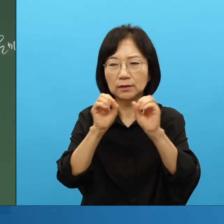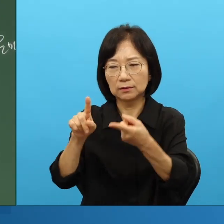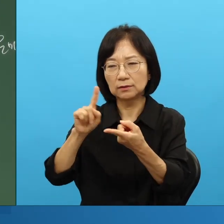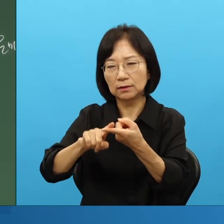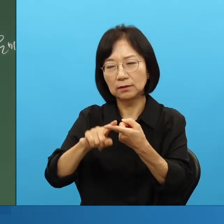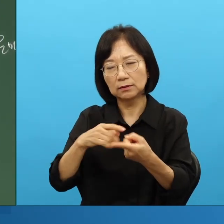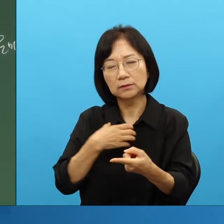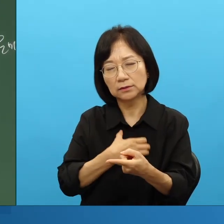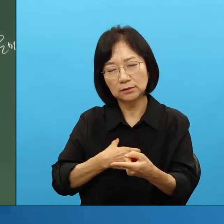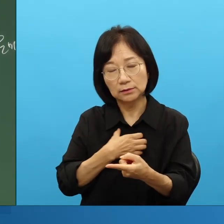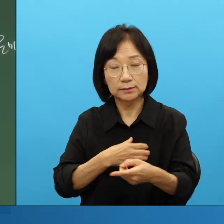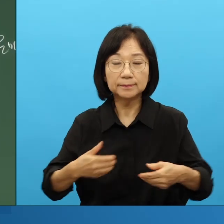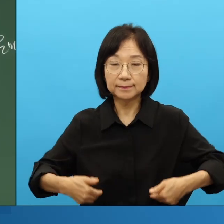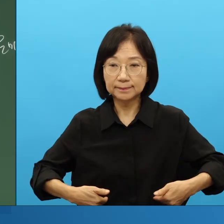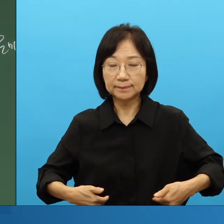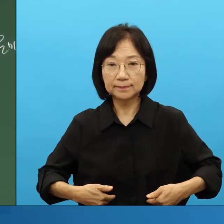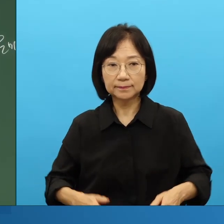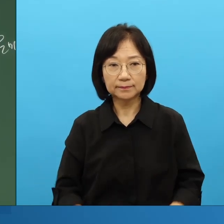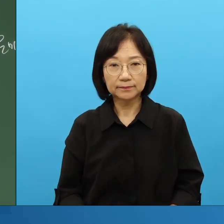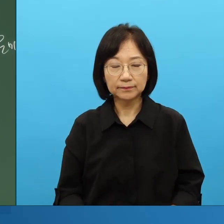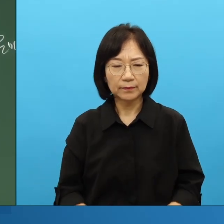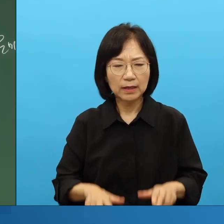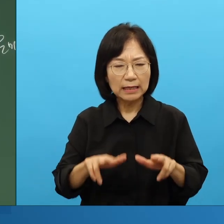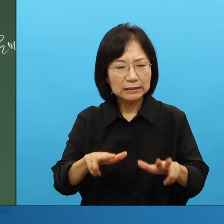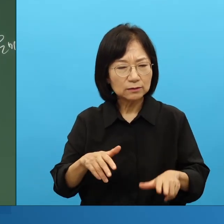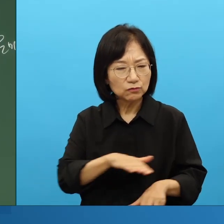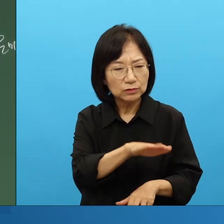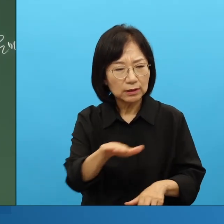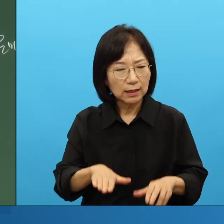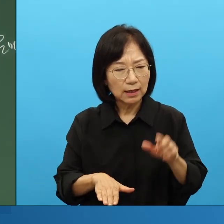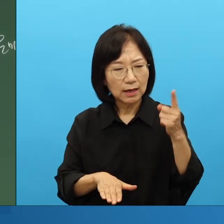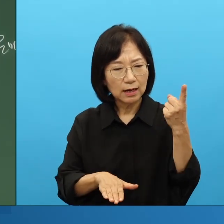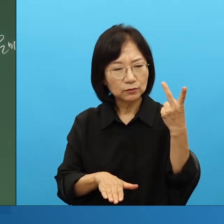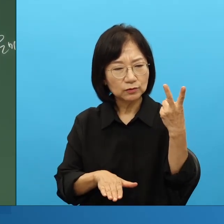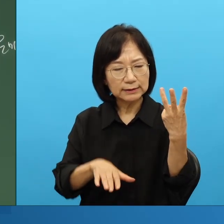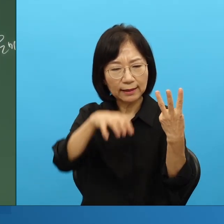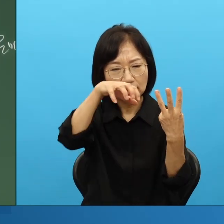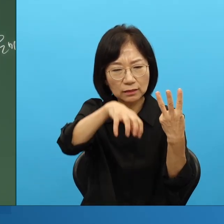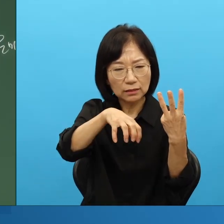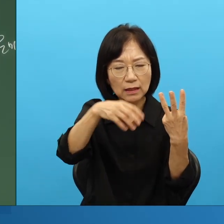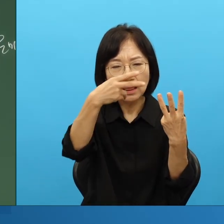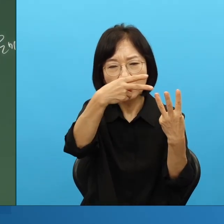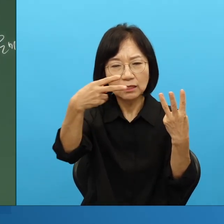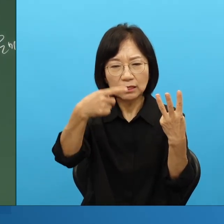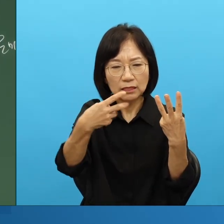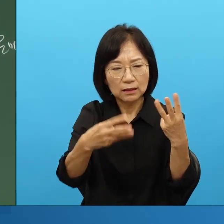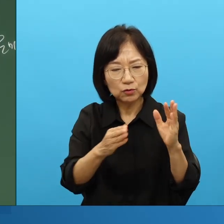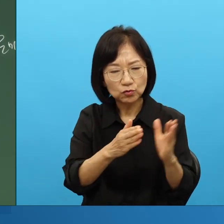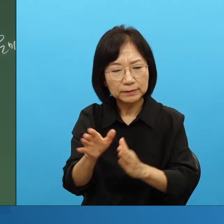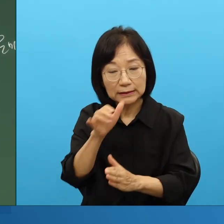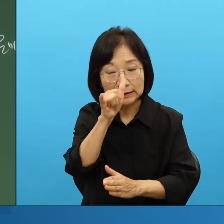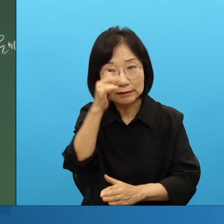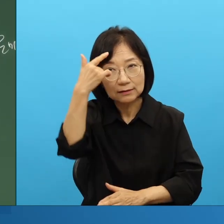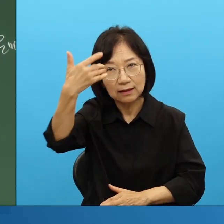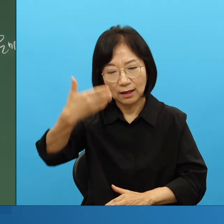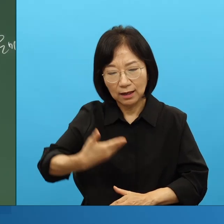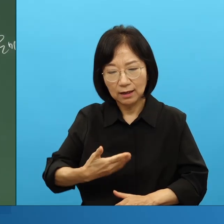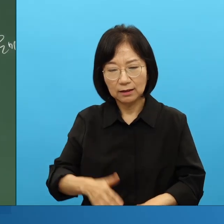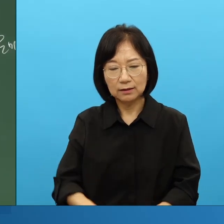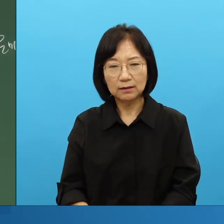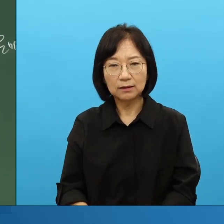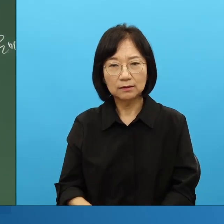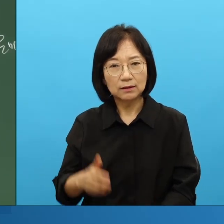我们真正是怎样在传讲福音? 우리가 지금 세 가지 뜰이 준비되어 있는가? 我们真的准备好了三个. 안타깝습니다. 这才令人痛心. 진짜 영적 병들